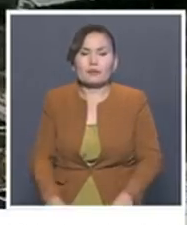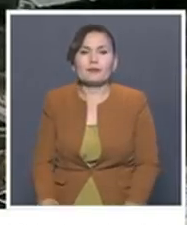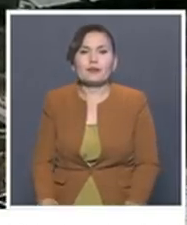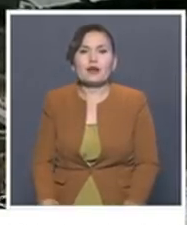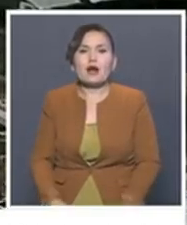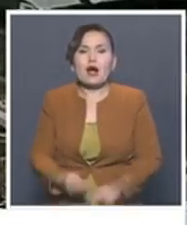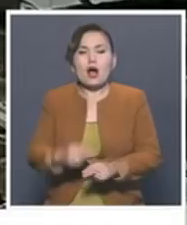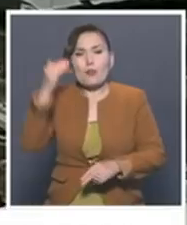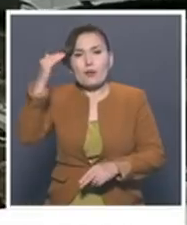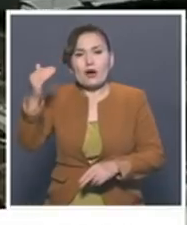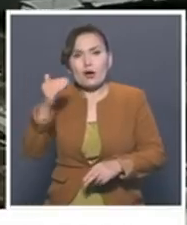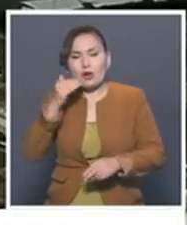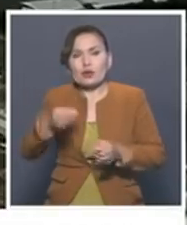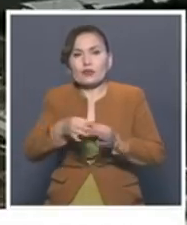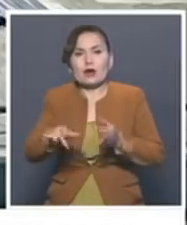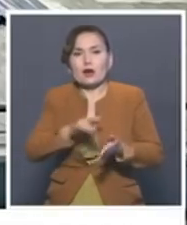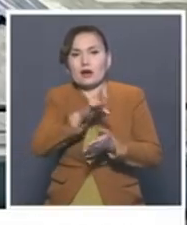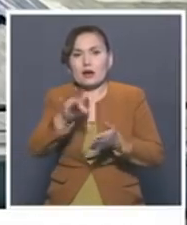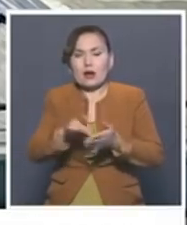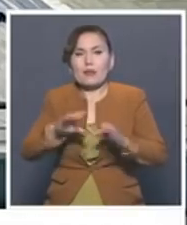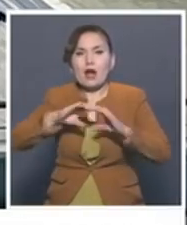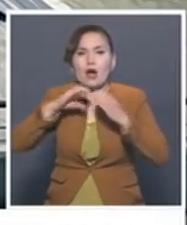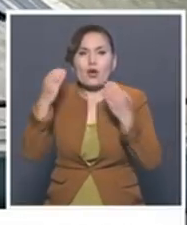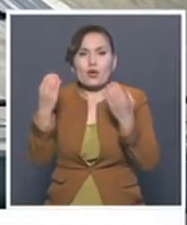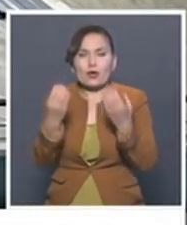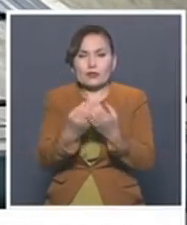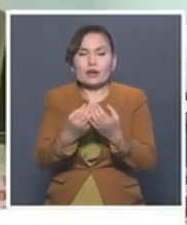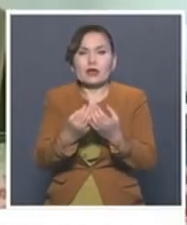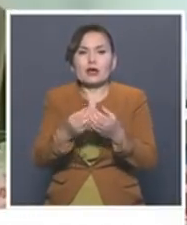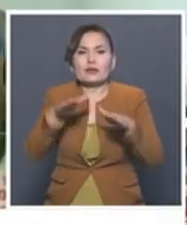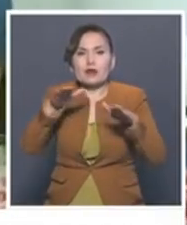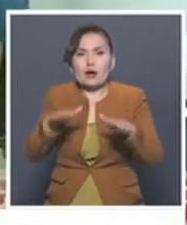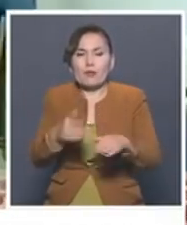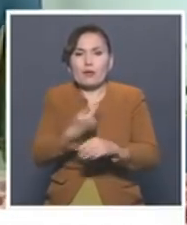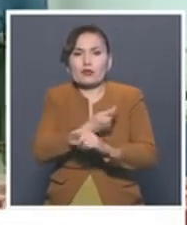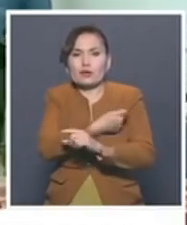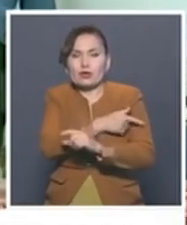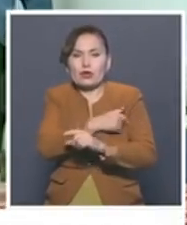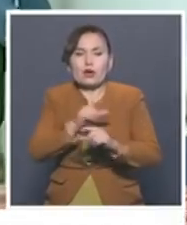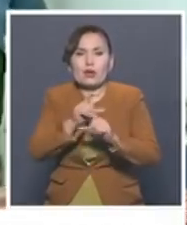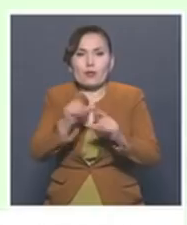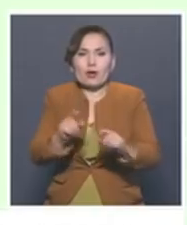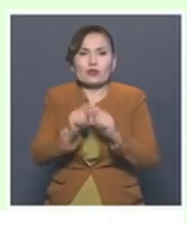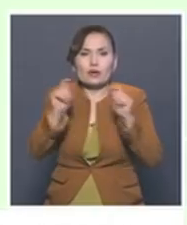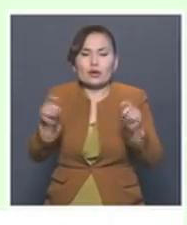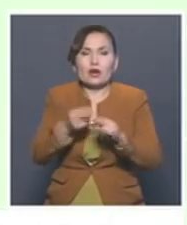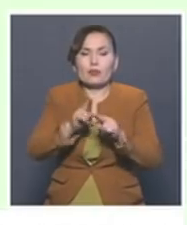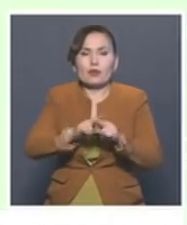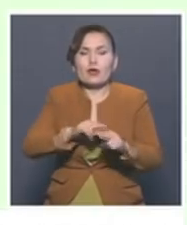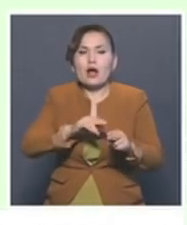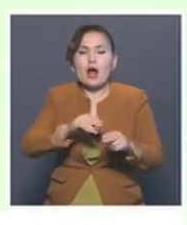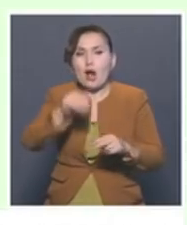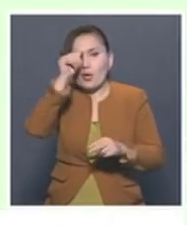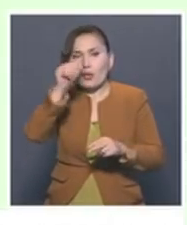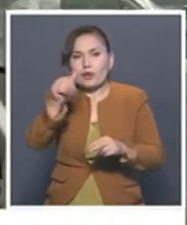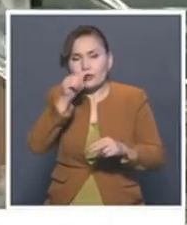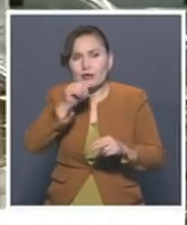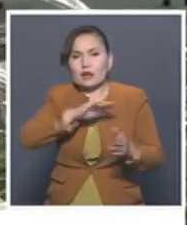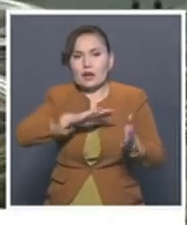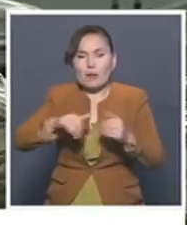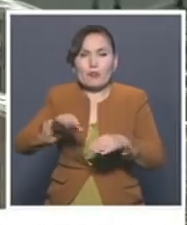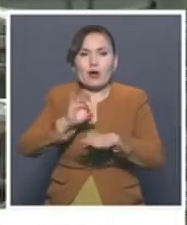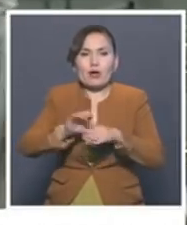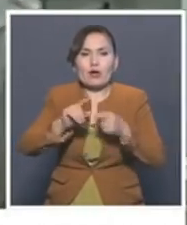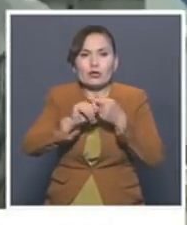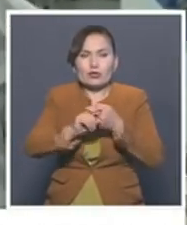Вьетнамның Данан курорттық қаласының стадионы жаңа вирустан емдейтін 1000 орындық госпитальге айналды. Айта кетсек, бұл өткен айға дейін қауіпті инфекциядан бір